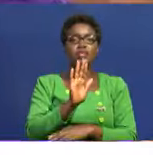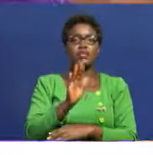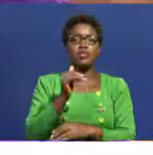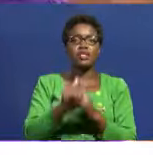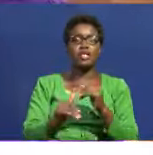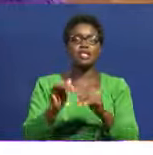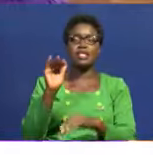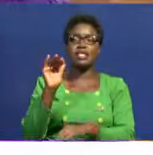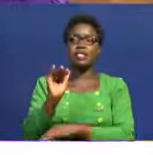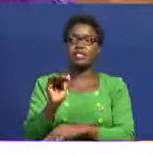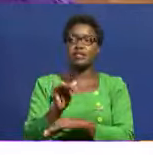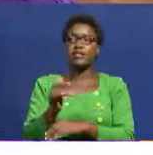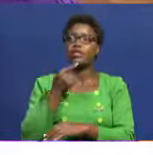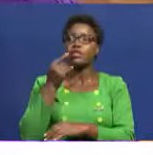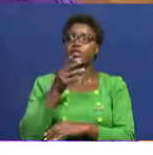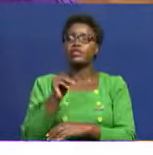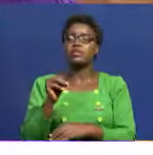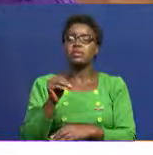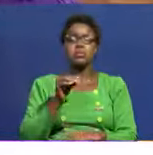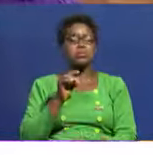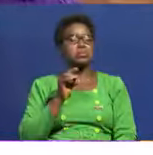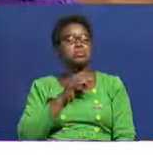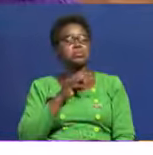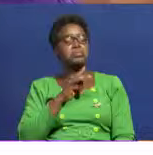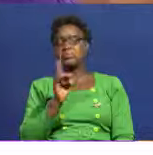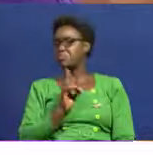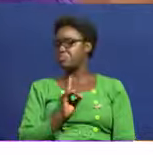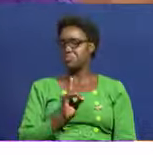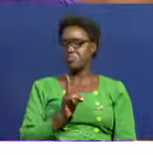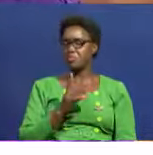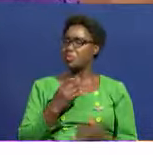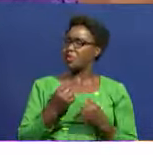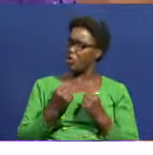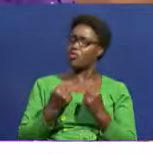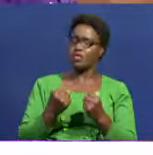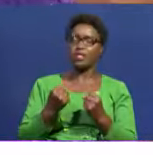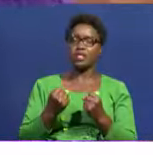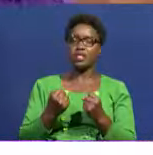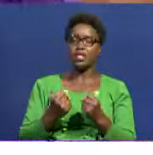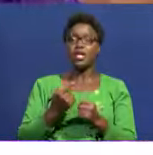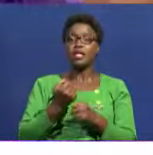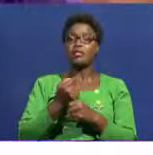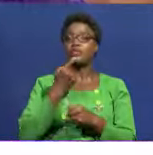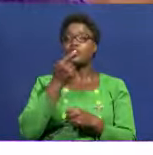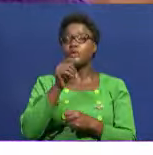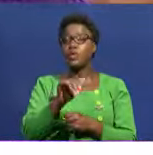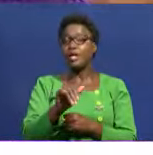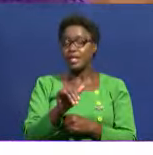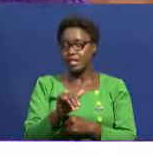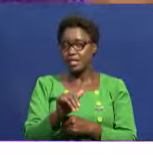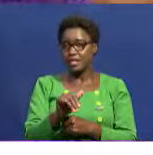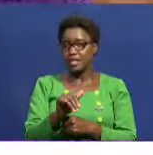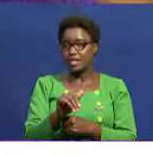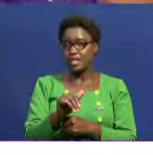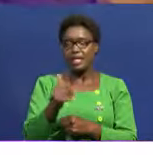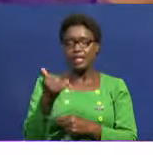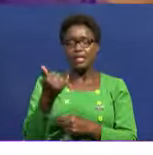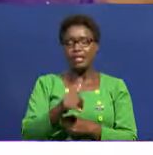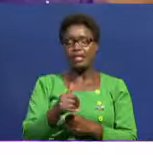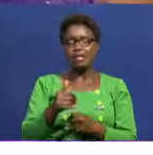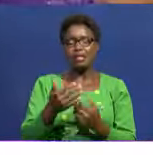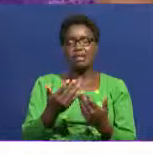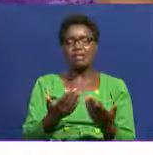mwisho. Tumewaambia wasiwe na uoga, tumehakikisha kwamba hakutakuwa na jambo